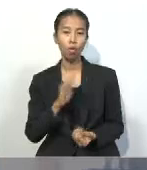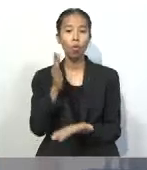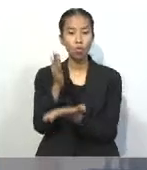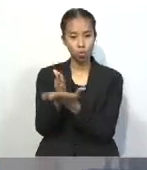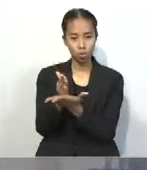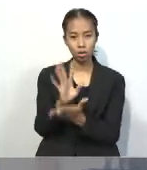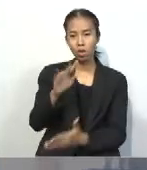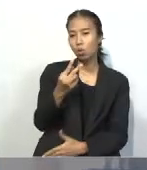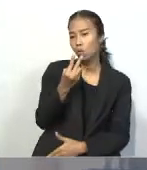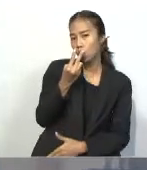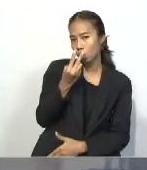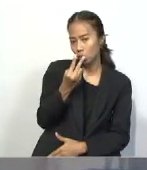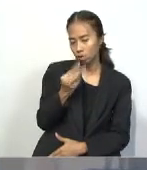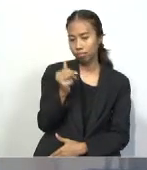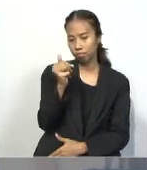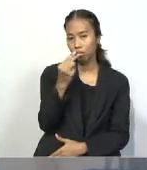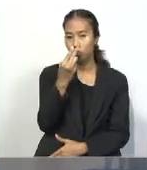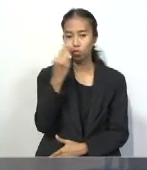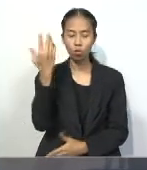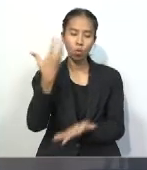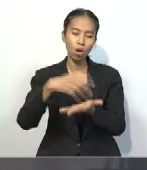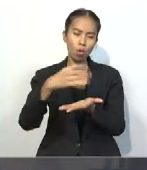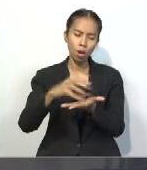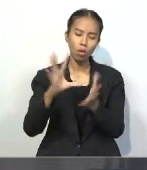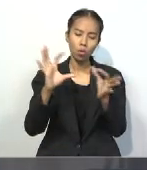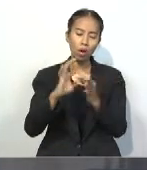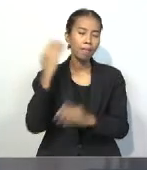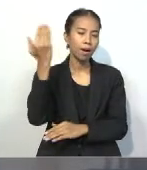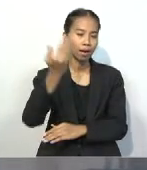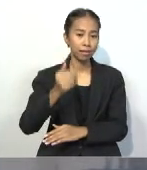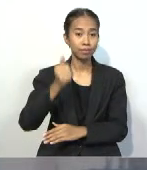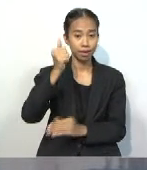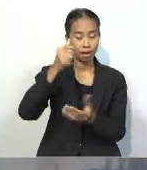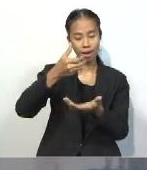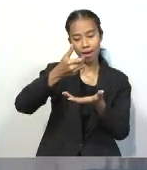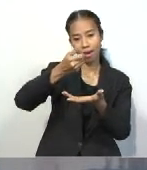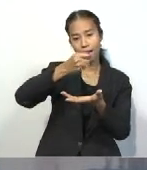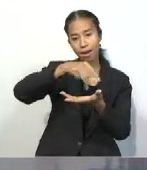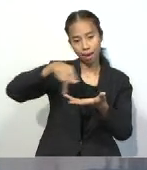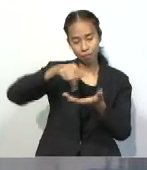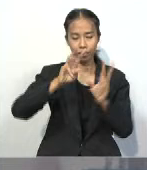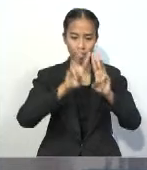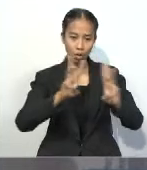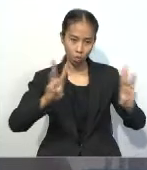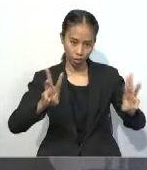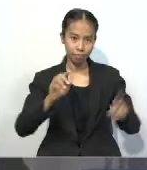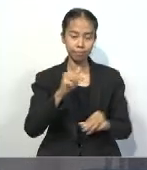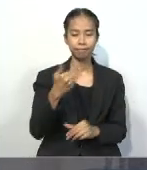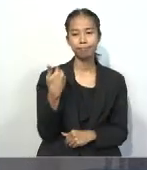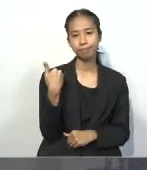สามารถติดตามสถานการณ์รวมถึงคุณภาพอากาศแบบเรียลไทม์ได้นะคะผ่านทางแอปพลิเคชันและเว็บไซต์